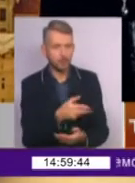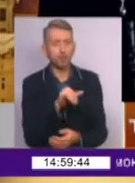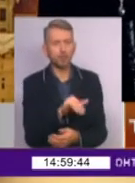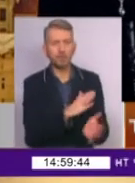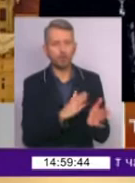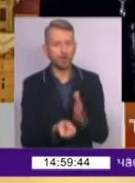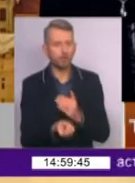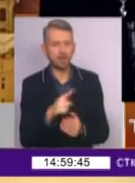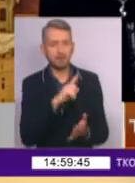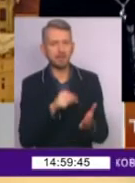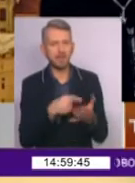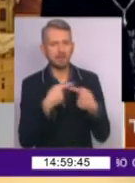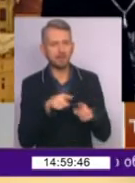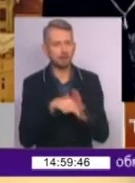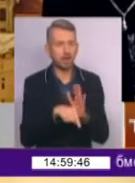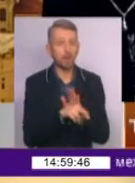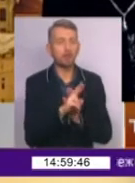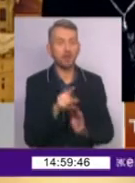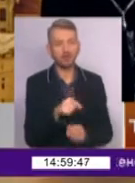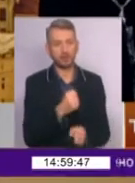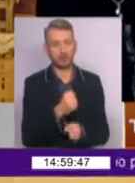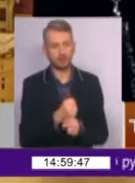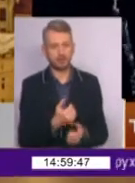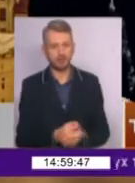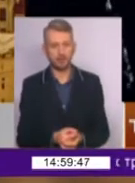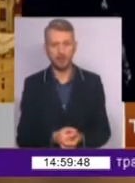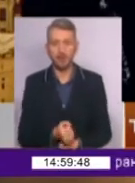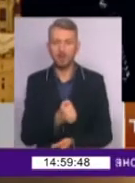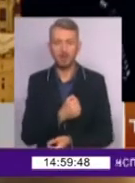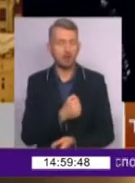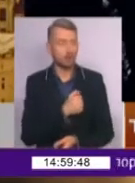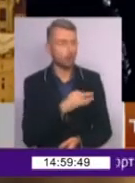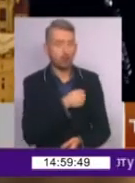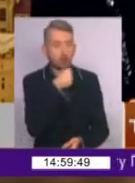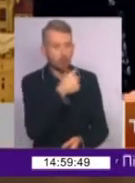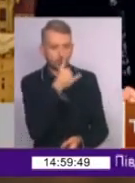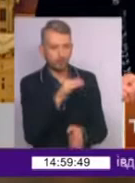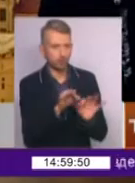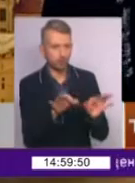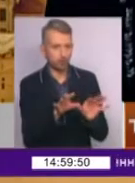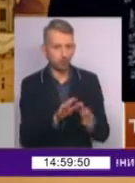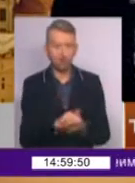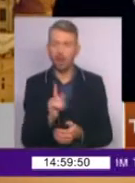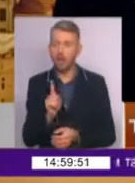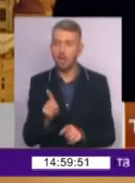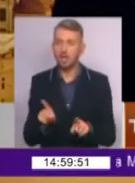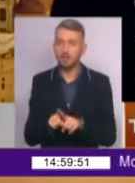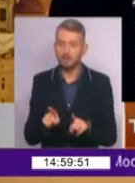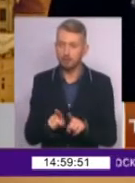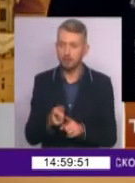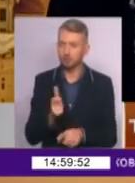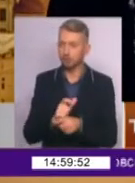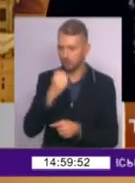регулярно виникають питання технічного характеру, як це зробити. Зрозуміло. На жаль, про дорослих я не можу прокоментувати. Але все ж,